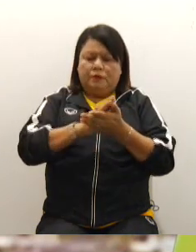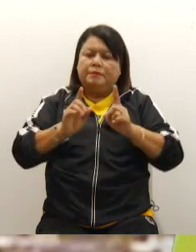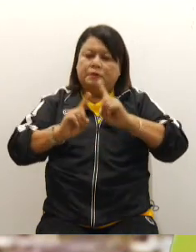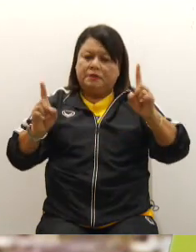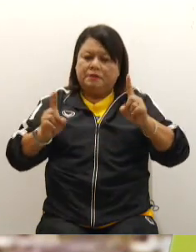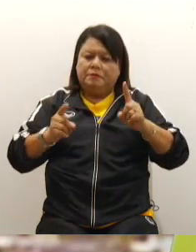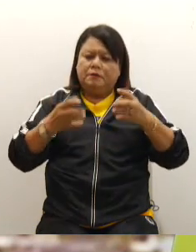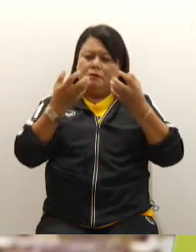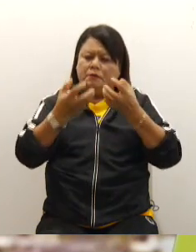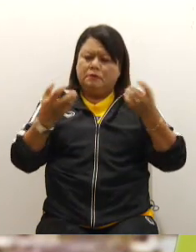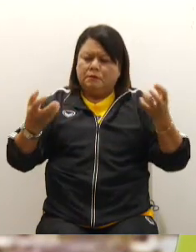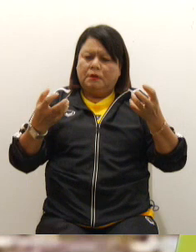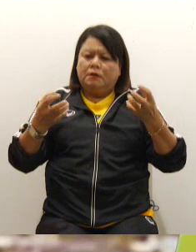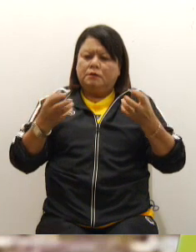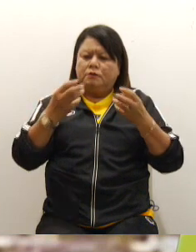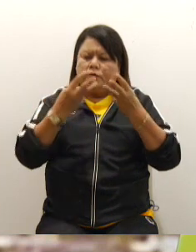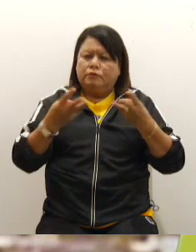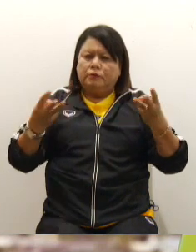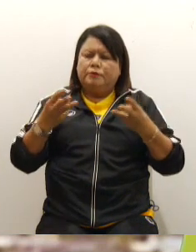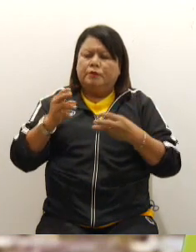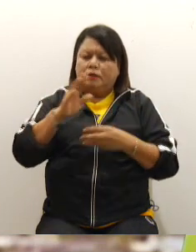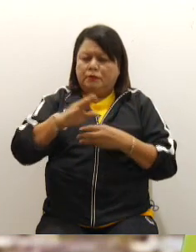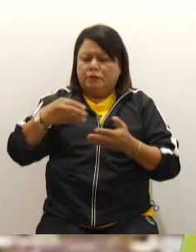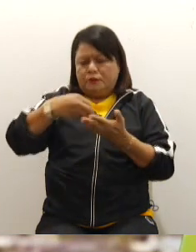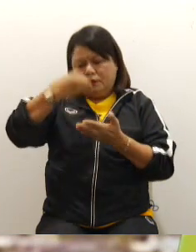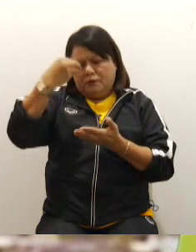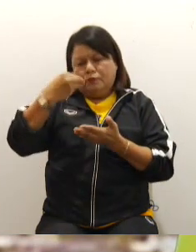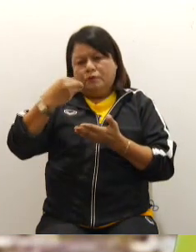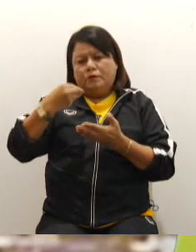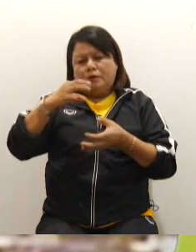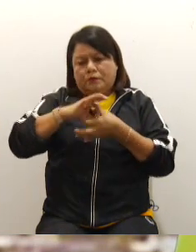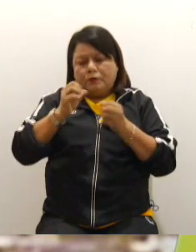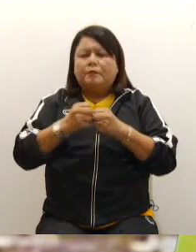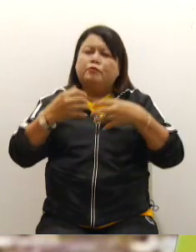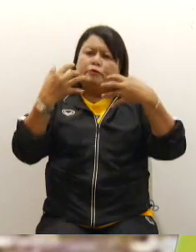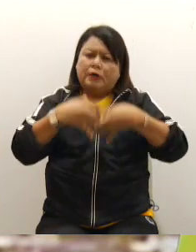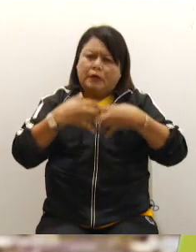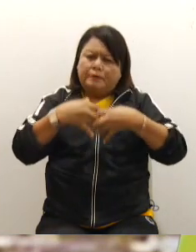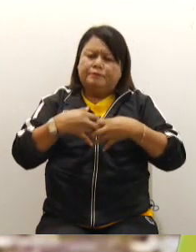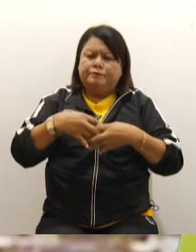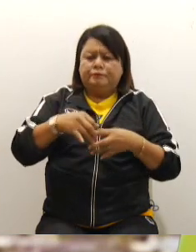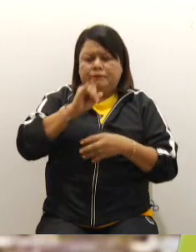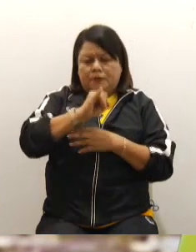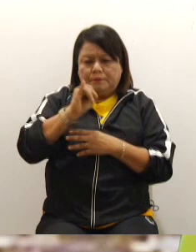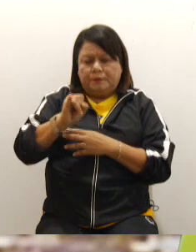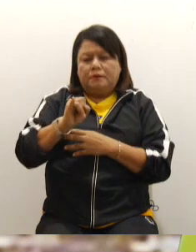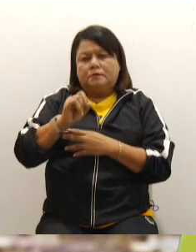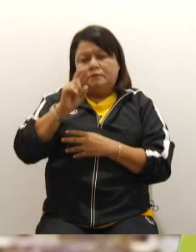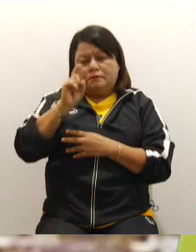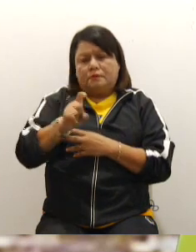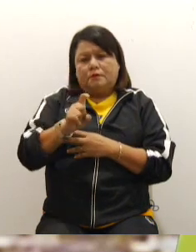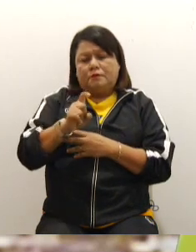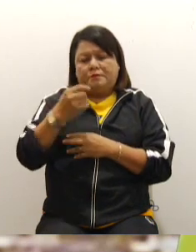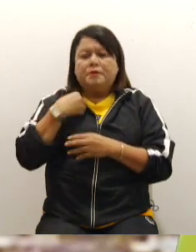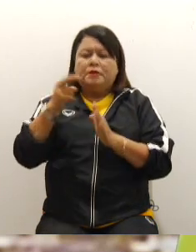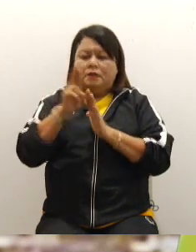ไม้เครื่องมือที่จะให้เด็กได้เรียนรู้ในเรื่องของอุตสาหกรรมนะครับก็มีความจำเป็นที่จะต้องมี